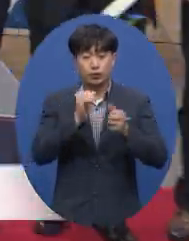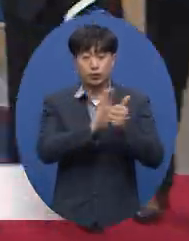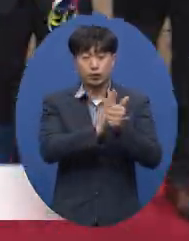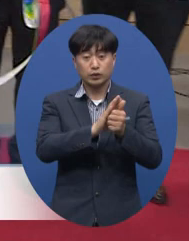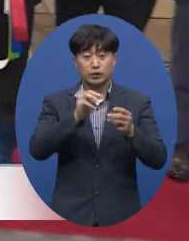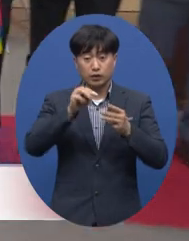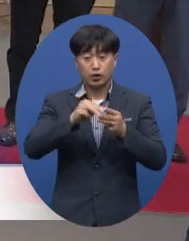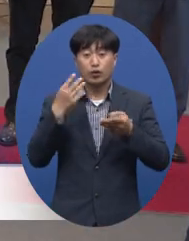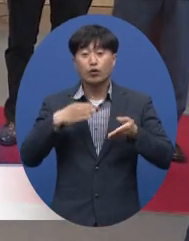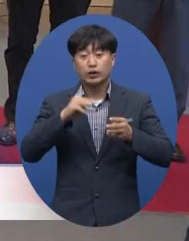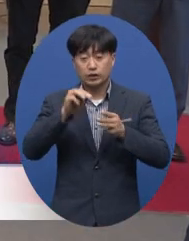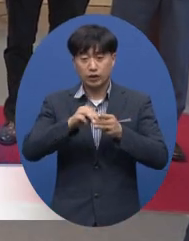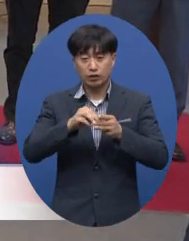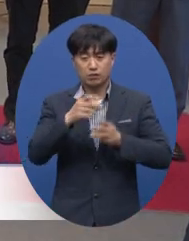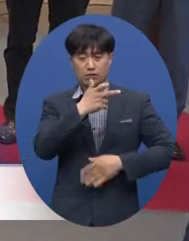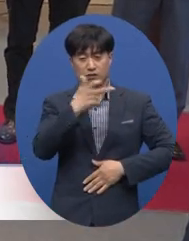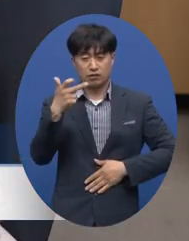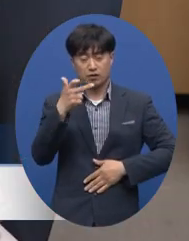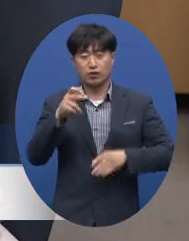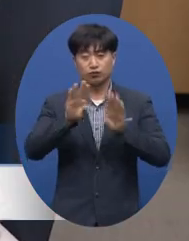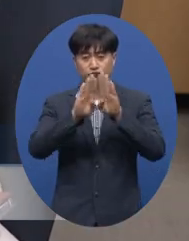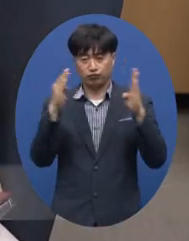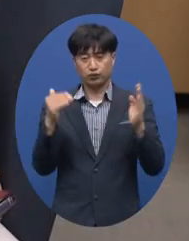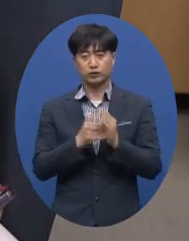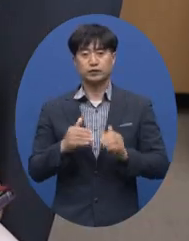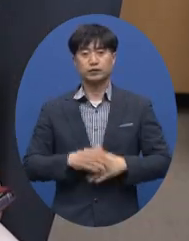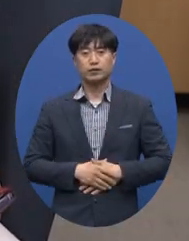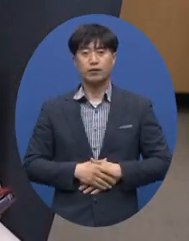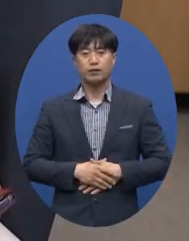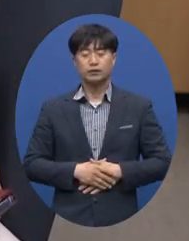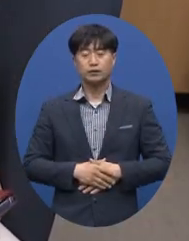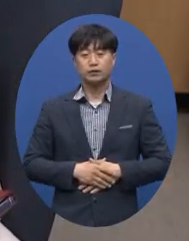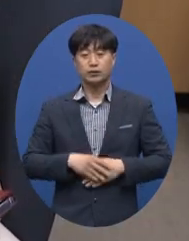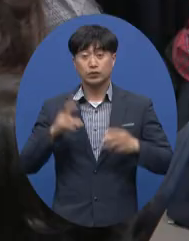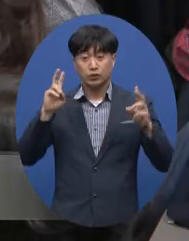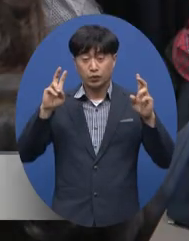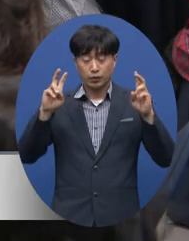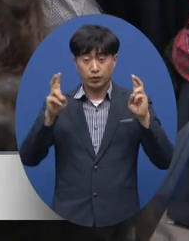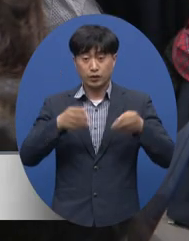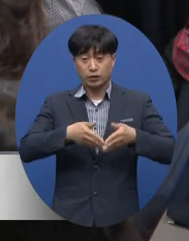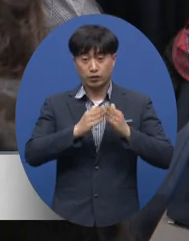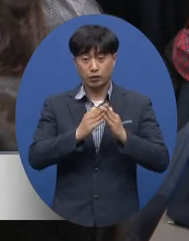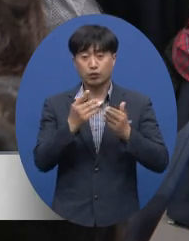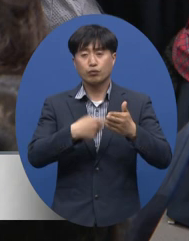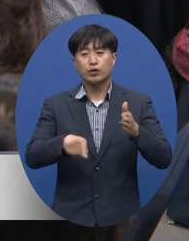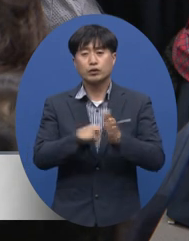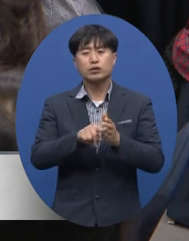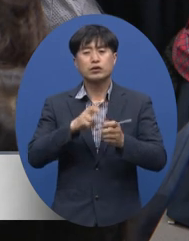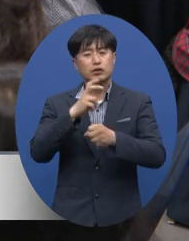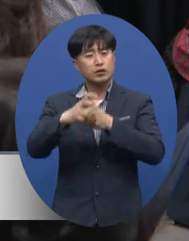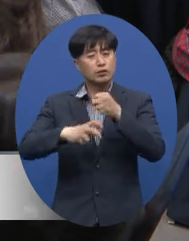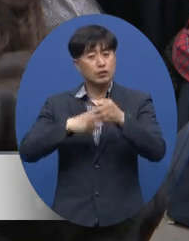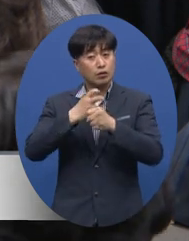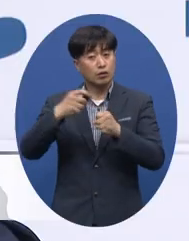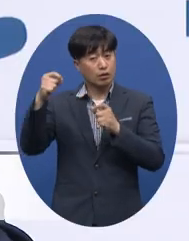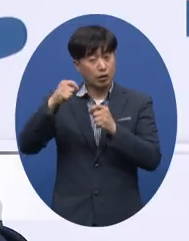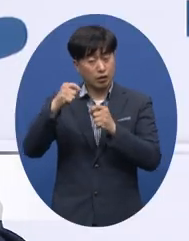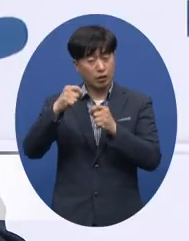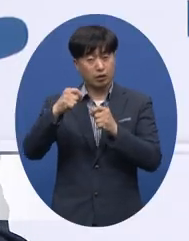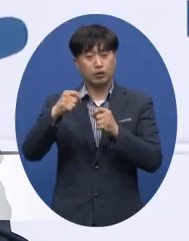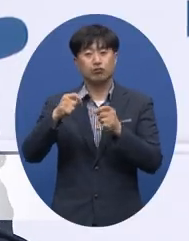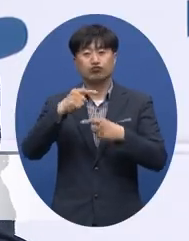여성기업종합지원센터 경기센터가 규모를 넓혀 새로 문을 열었습니다. 여성 창업 활동을 위한 지난 20년 가까이 운영된 거점